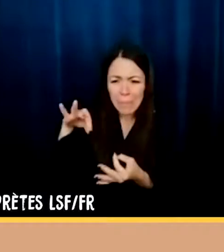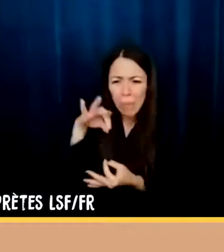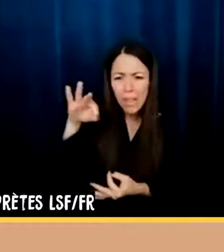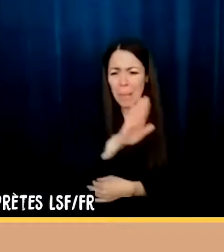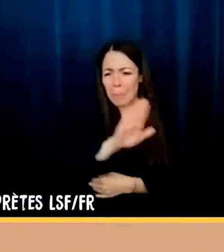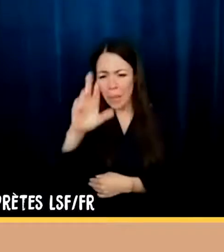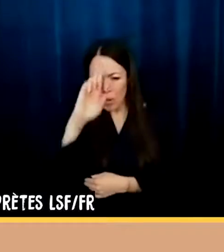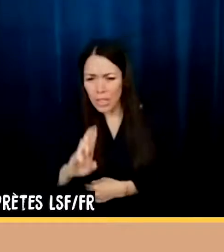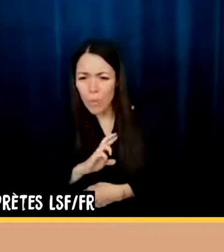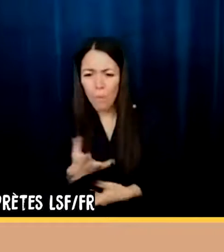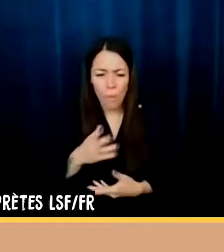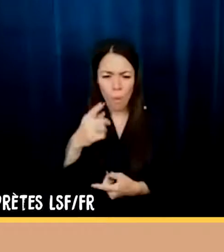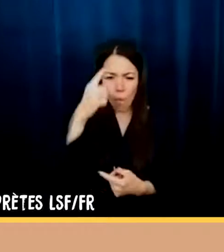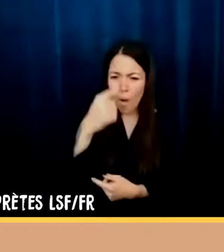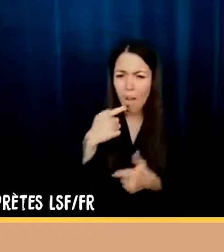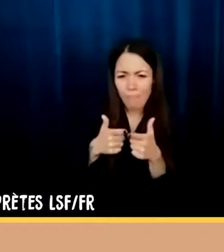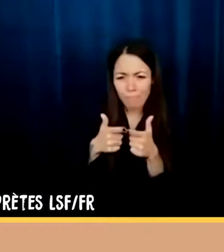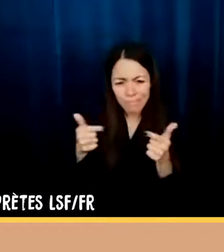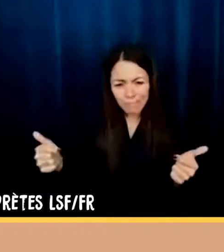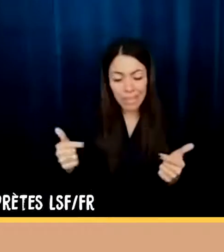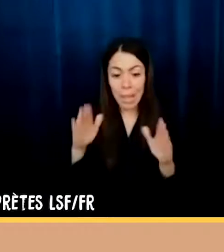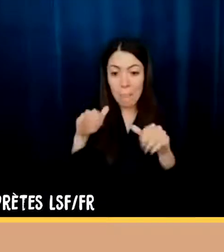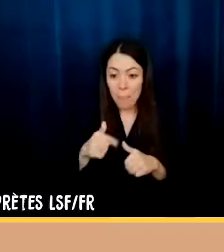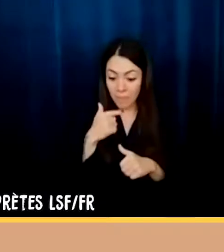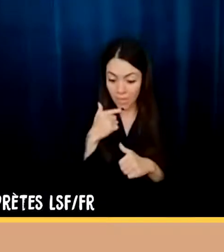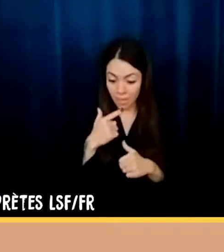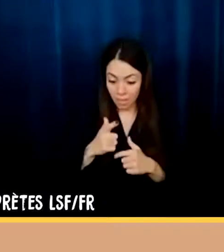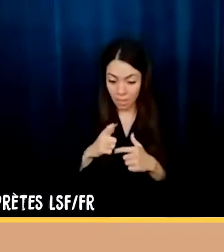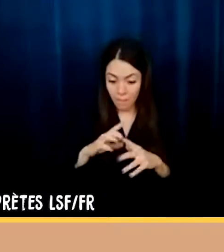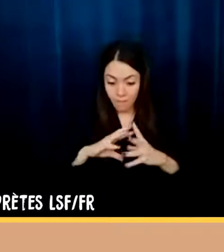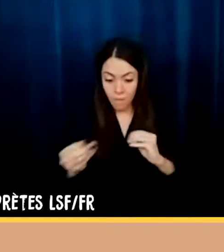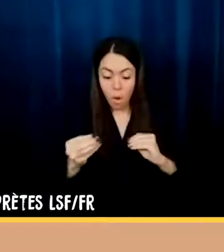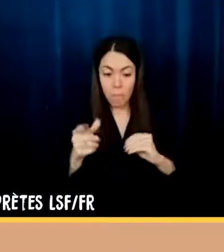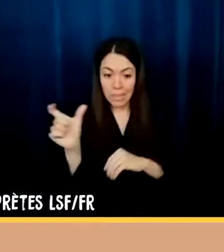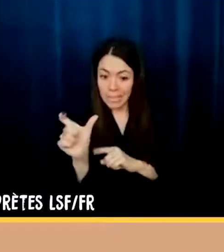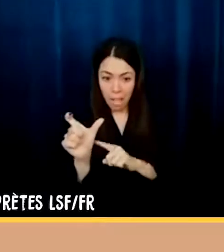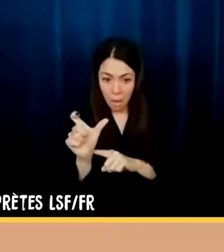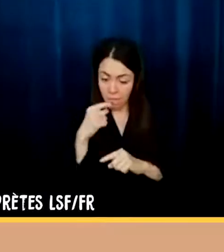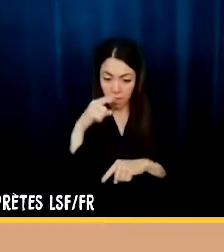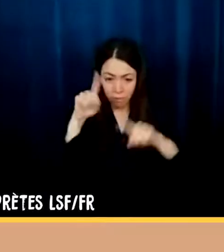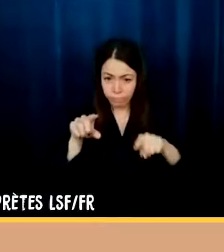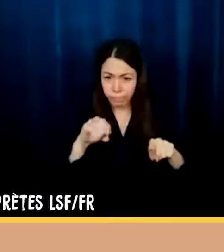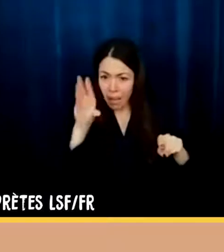de pratiquer notre islam va varier du Sénégal au Mali, même à l'intérieur du Mali, dont mes parents sont